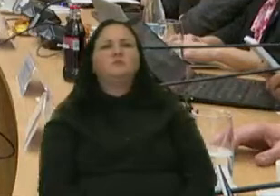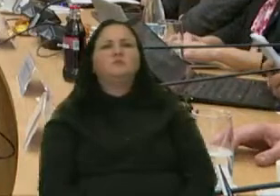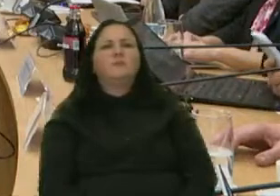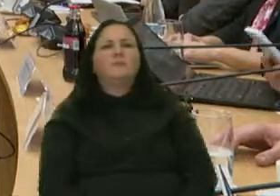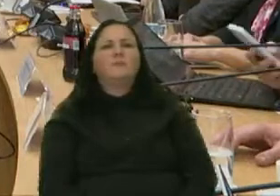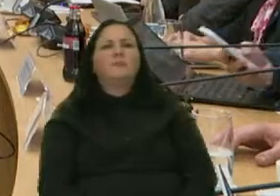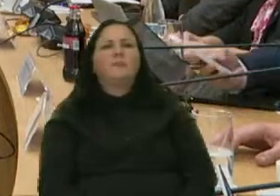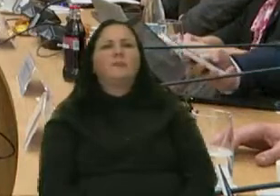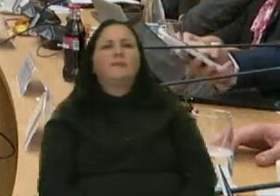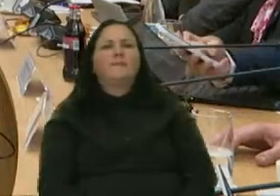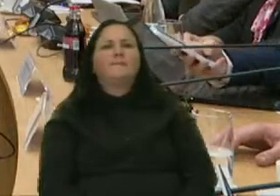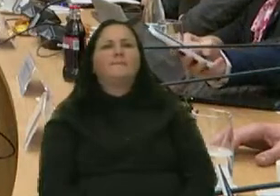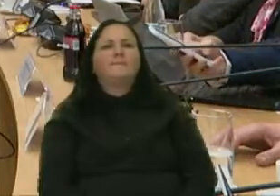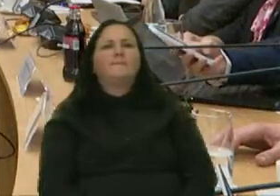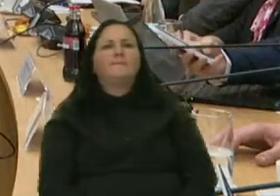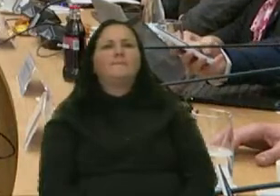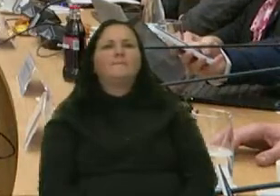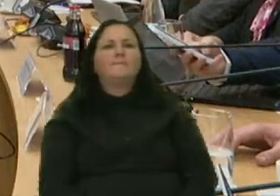2